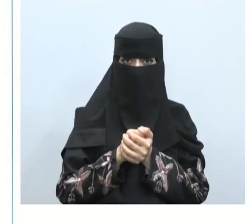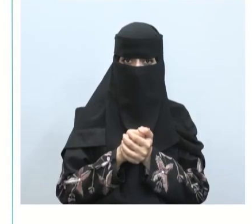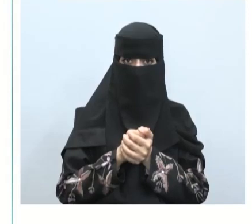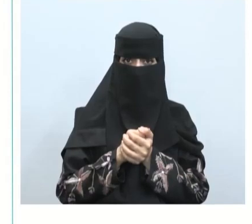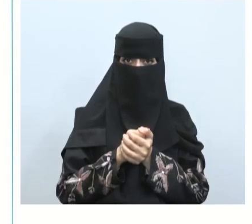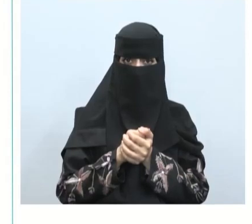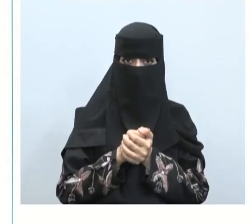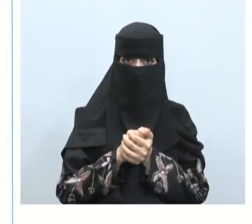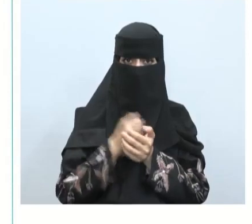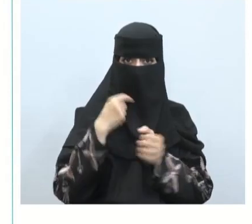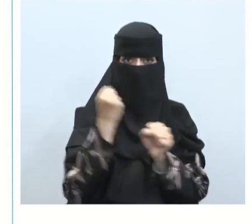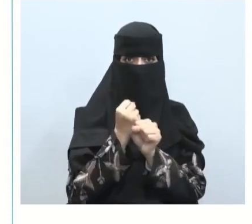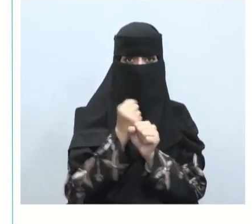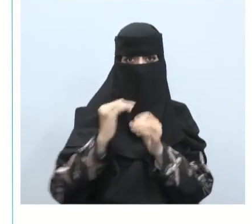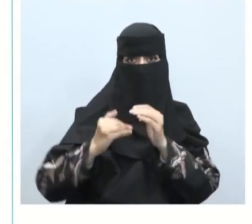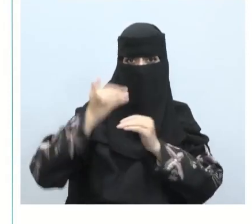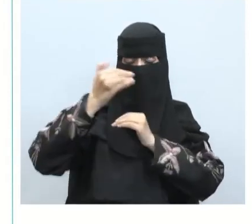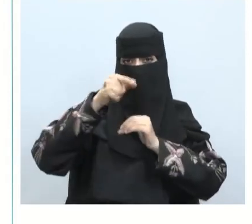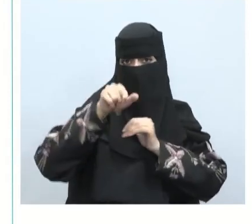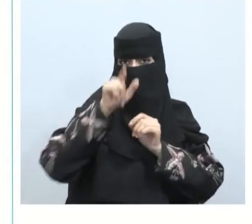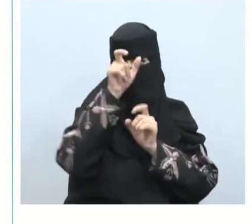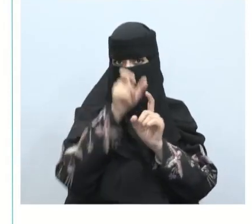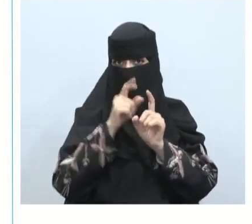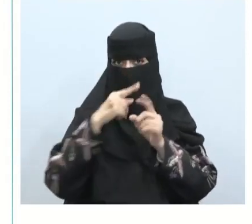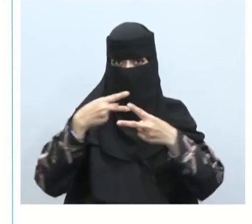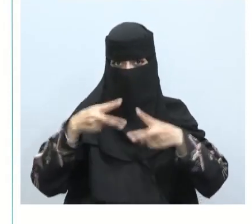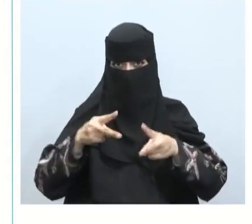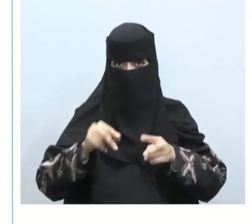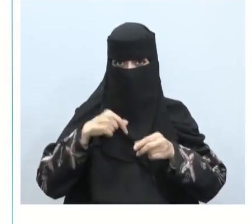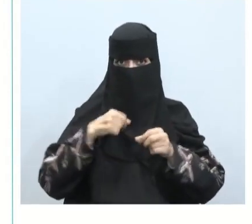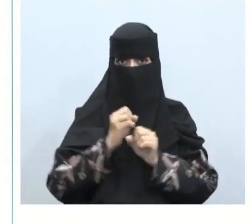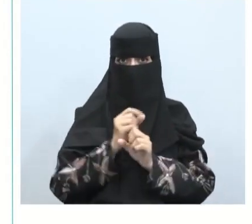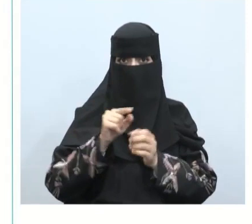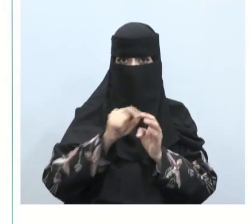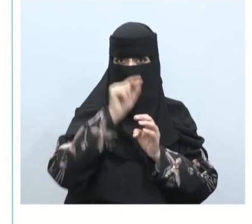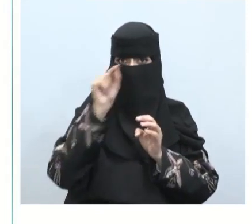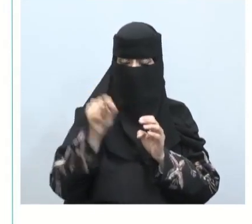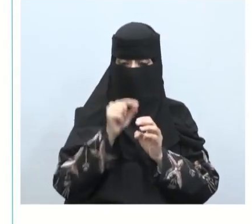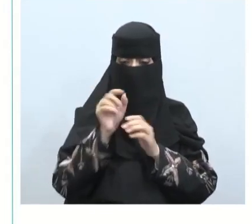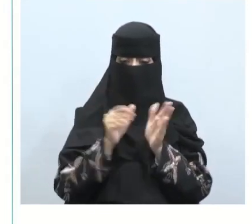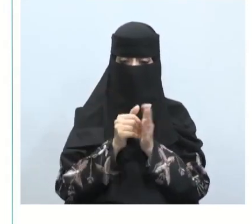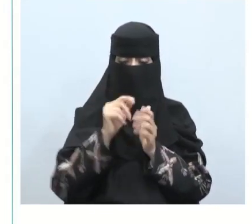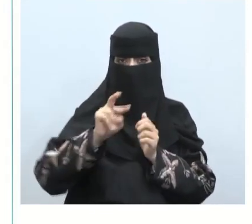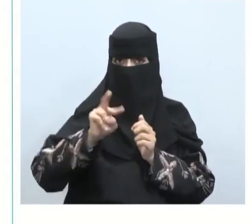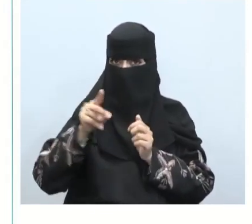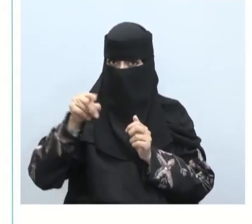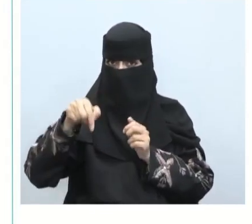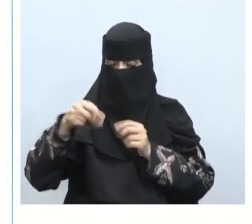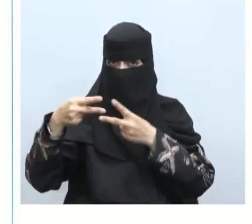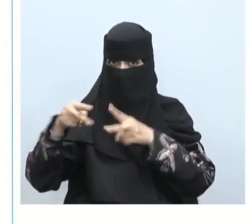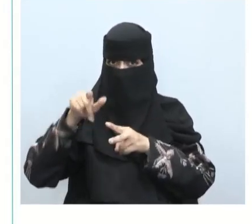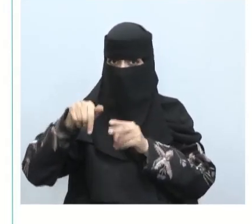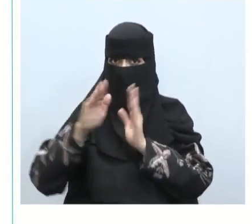ارسال المهمه التاليه امنحهم اذونات المحرر انقر بالزر الايمن